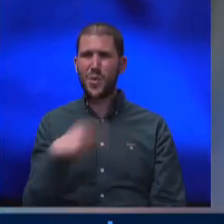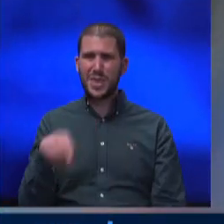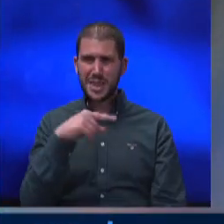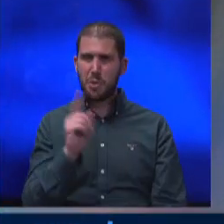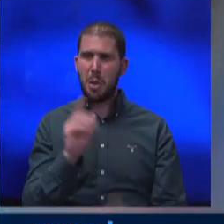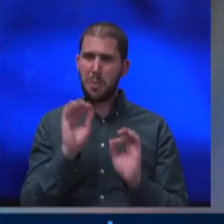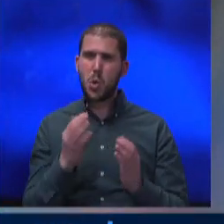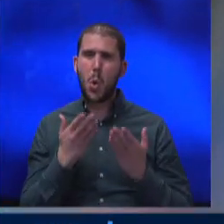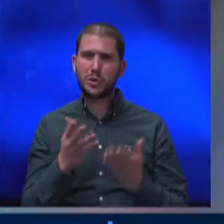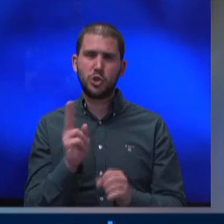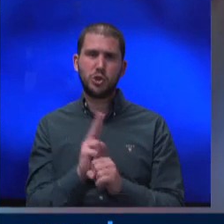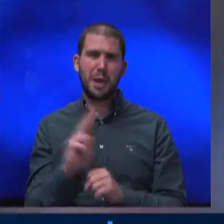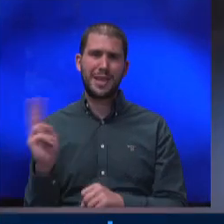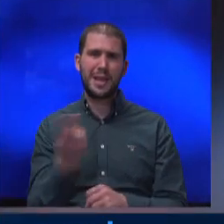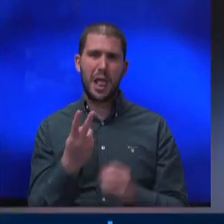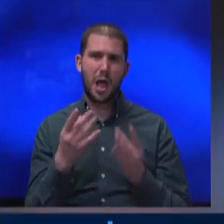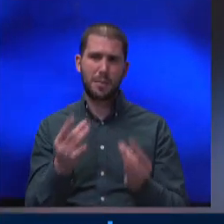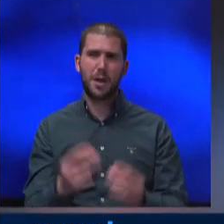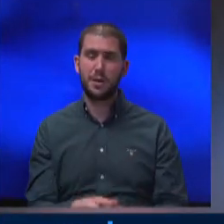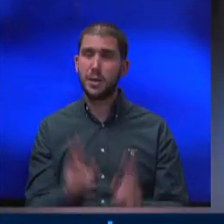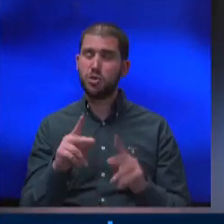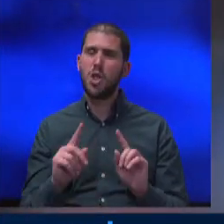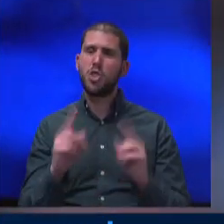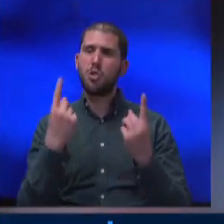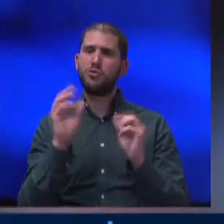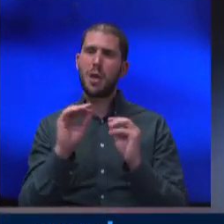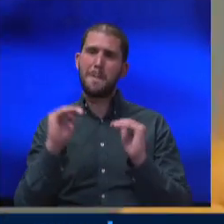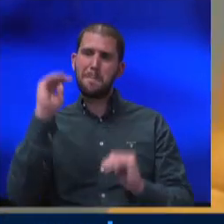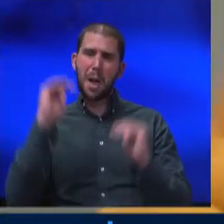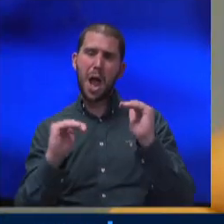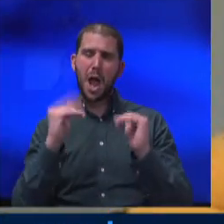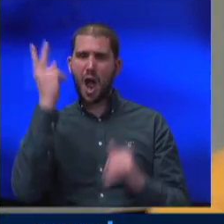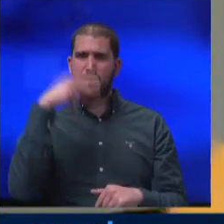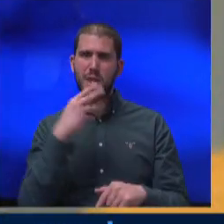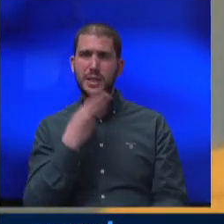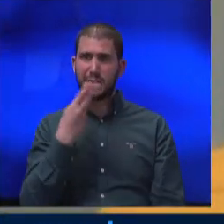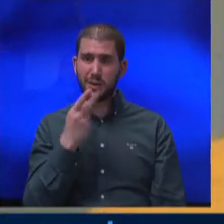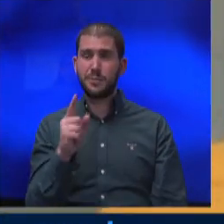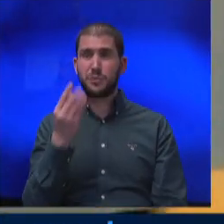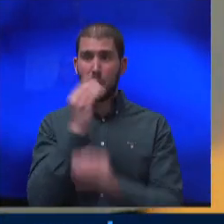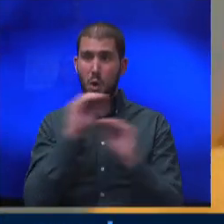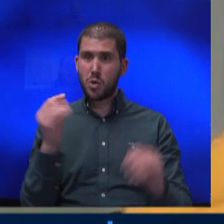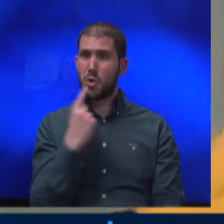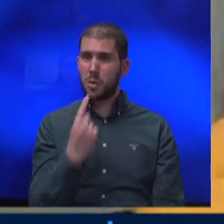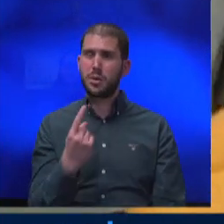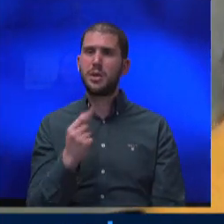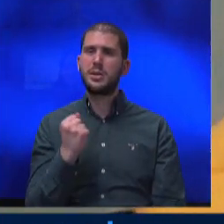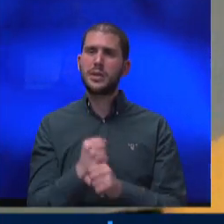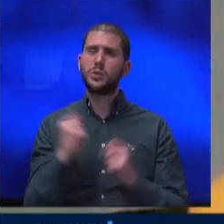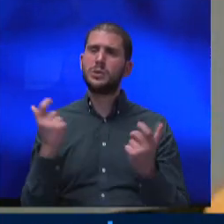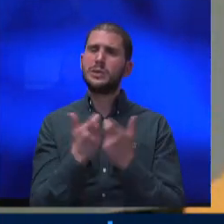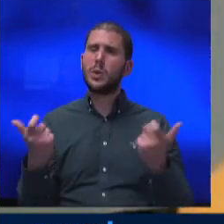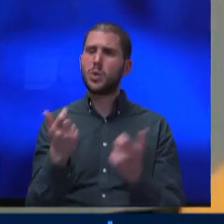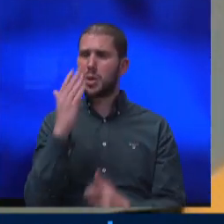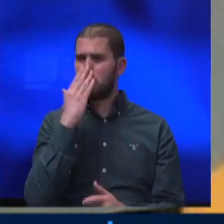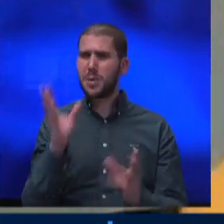בדיוק עוזרות לשמור על הקהילה מהדבקה. And you have this code switching that goes on as well, so that those notices will say, only have the Purim soda